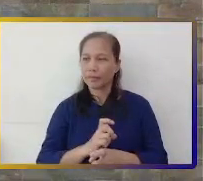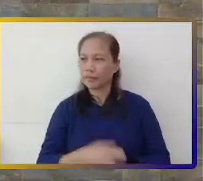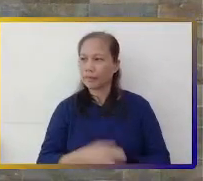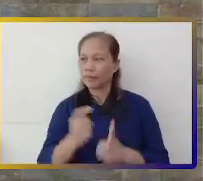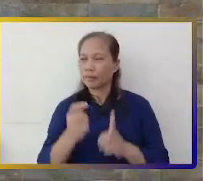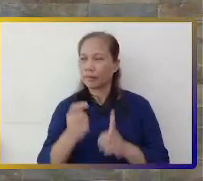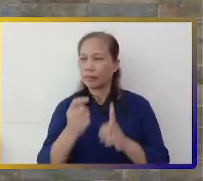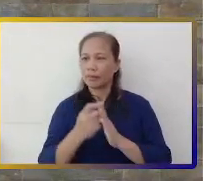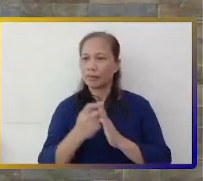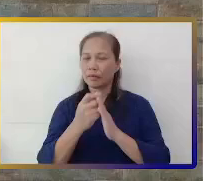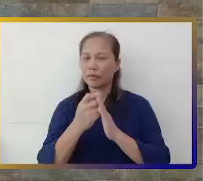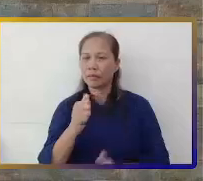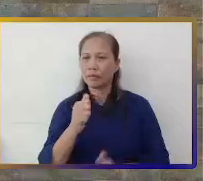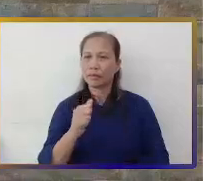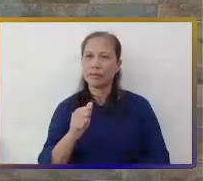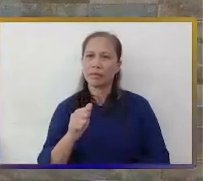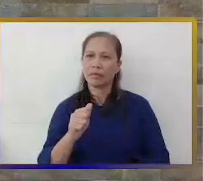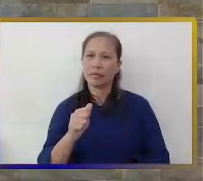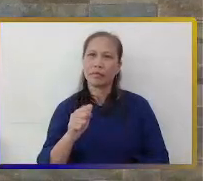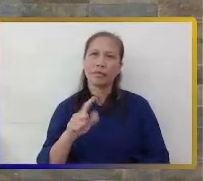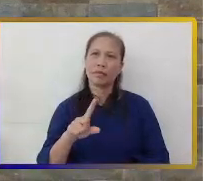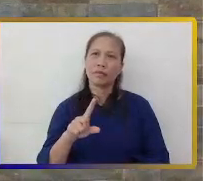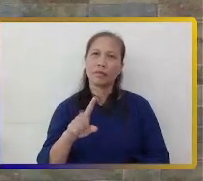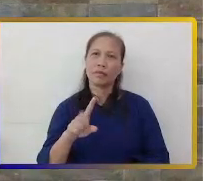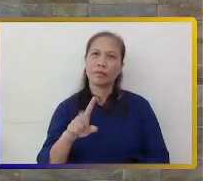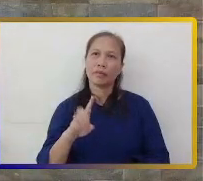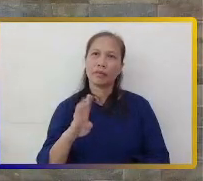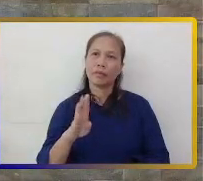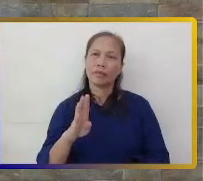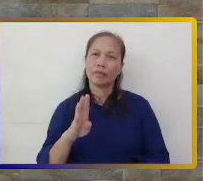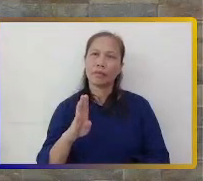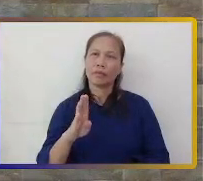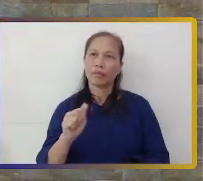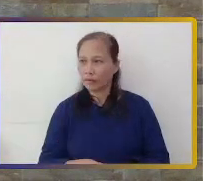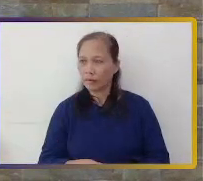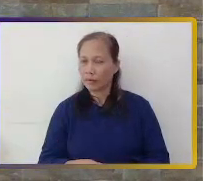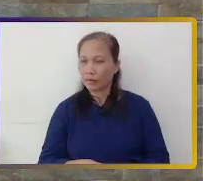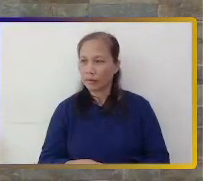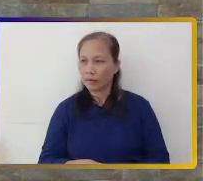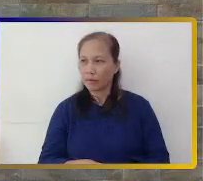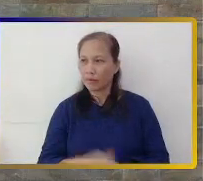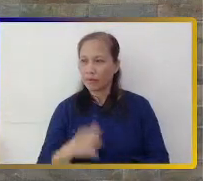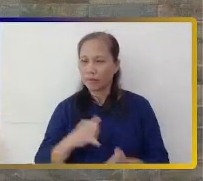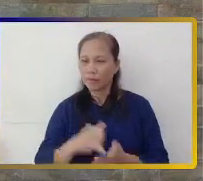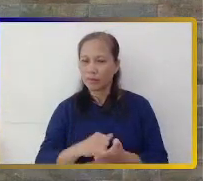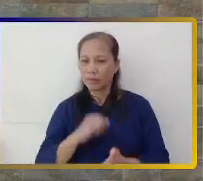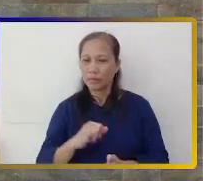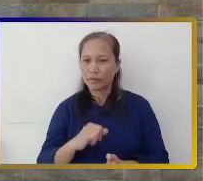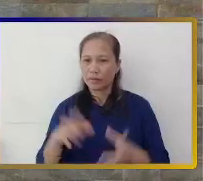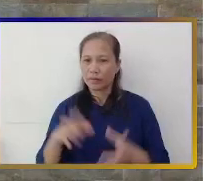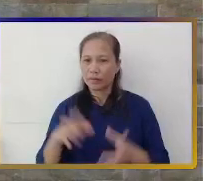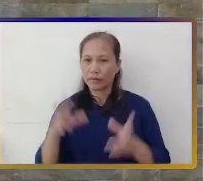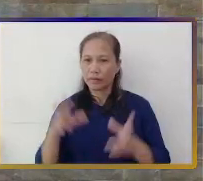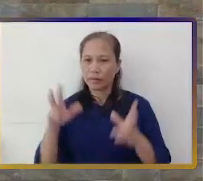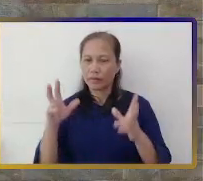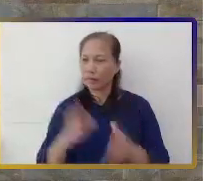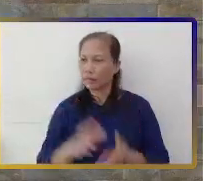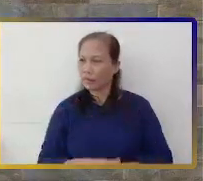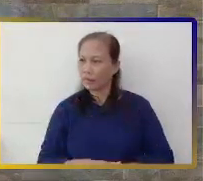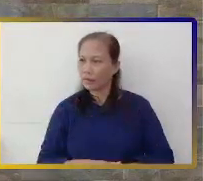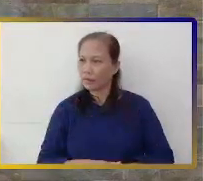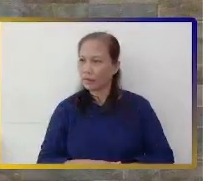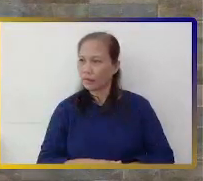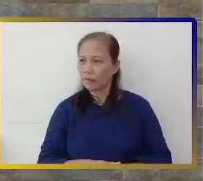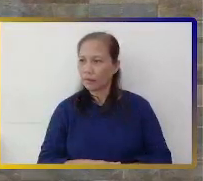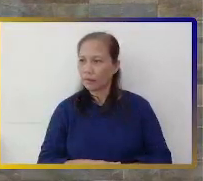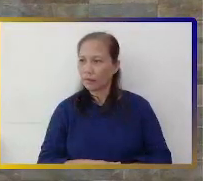alby na siya po mga kapatid ay Sabi ko nga po sa inyo it is the major Center ng cist